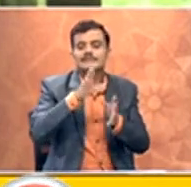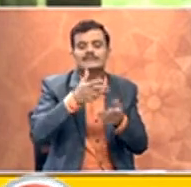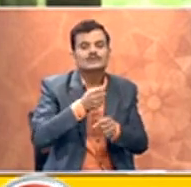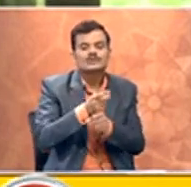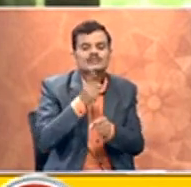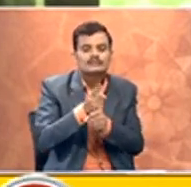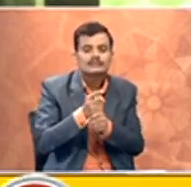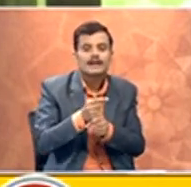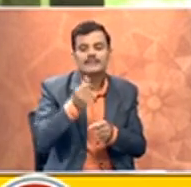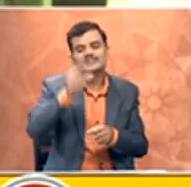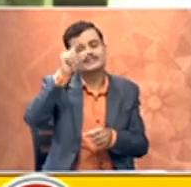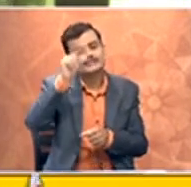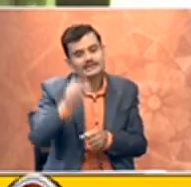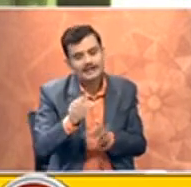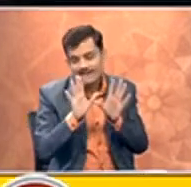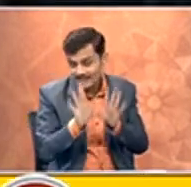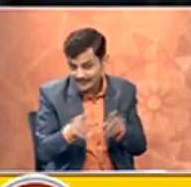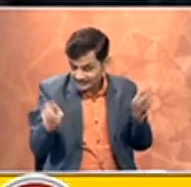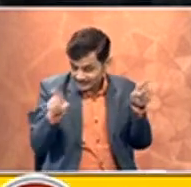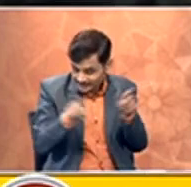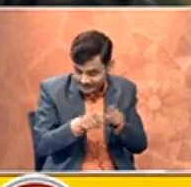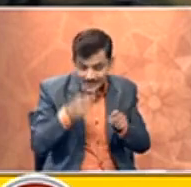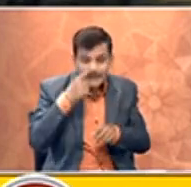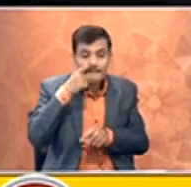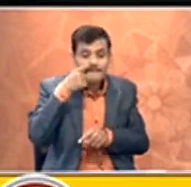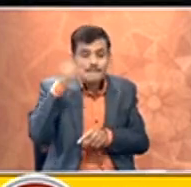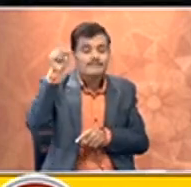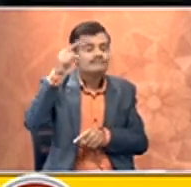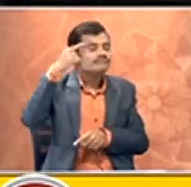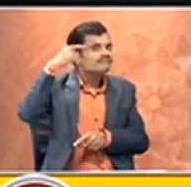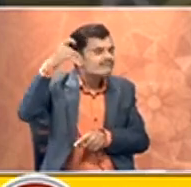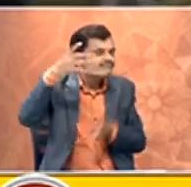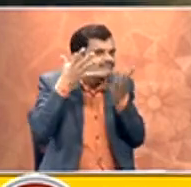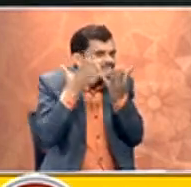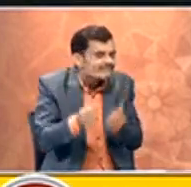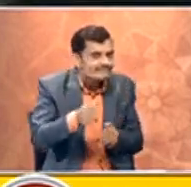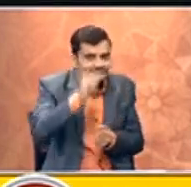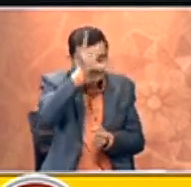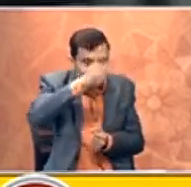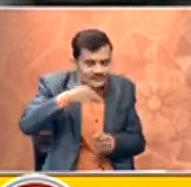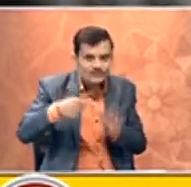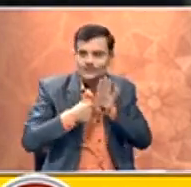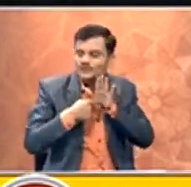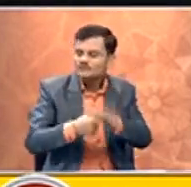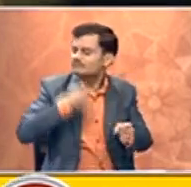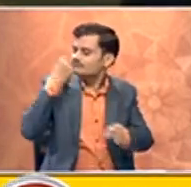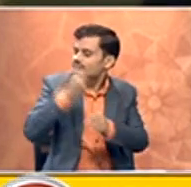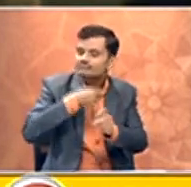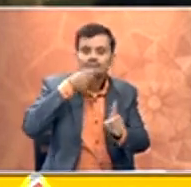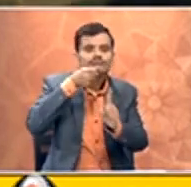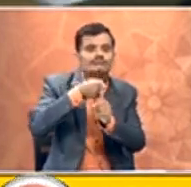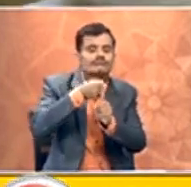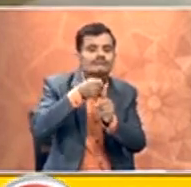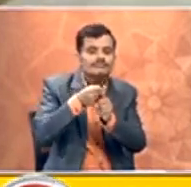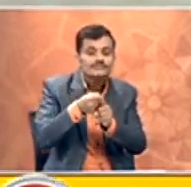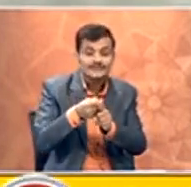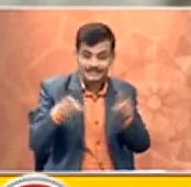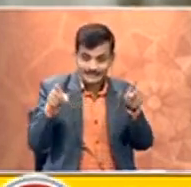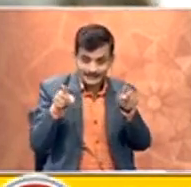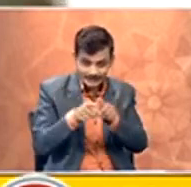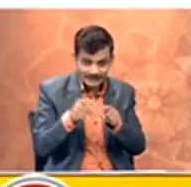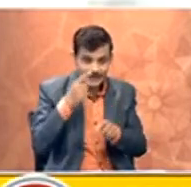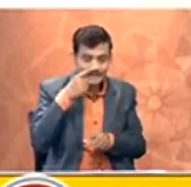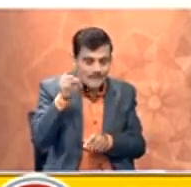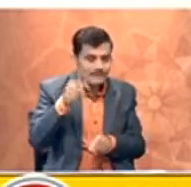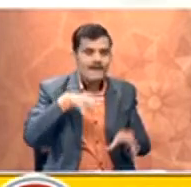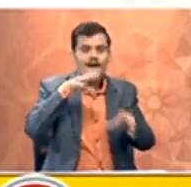का बड़ा सपना था कि देश को रिप्रेजेंट करना चाहिए और फिर देश के लिए मेडल भी जीतना चाहिए। तो मैं उनकी ड्रीम